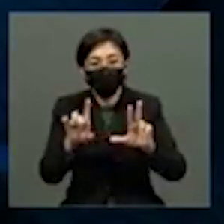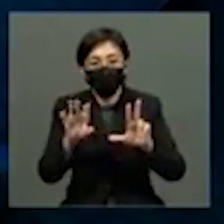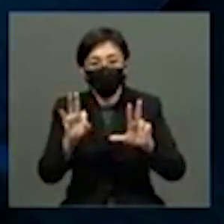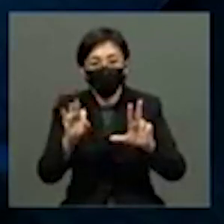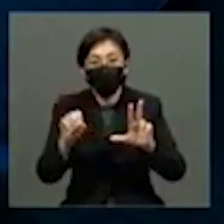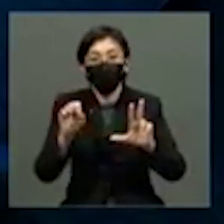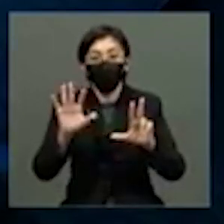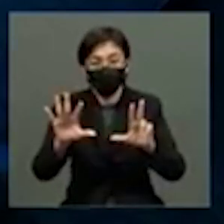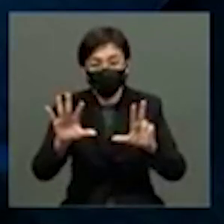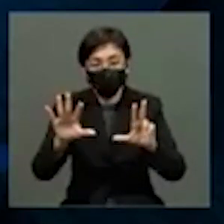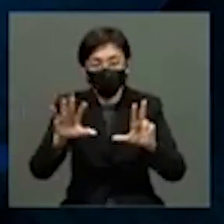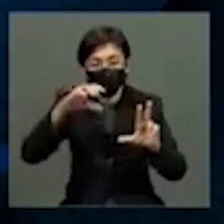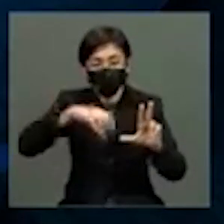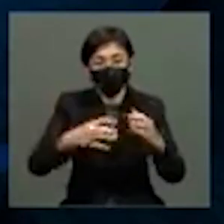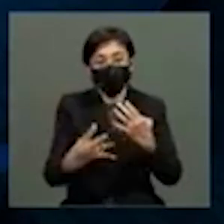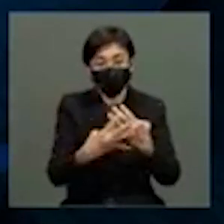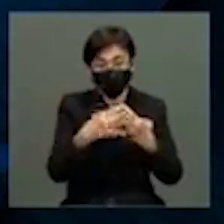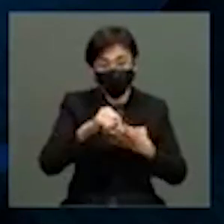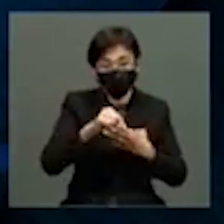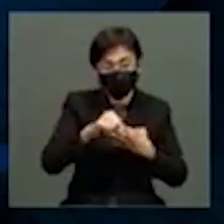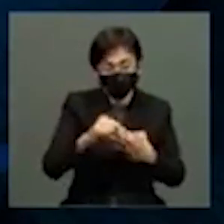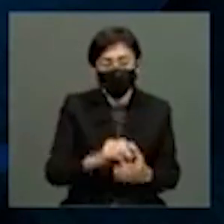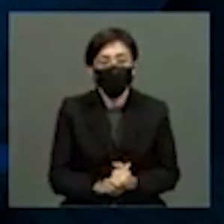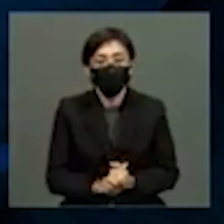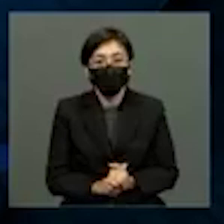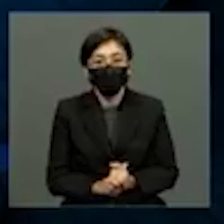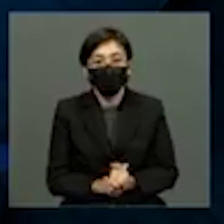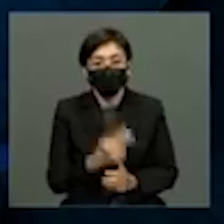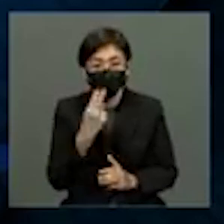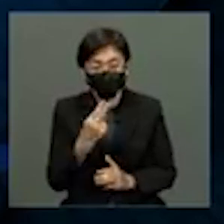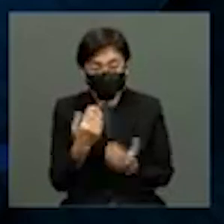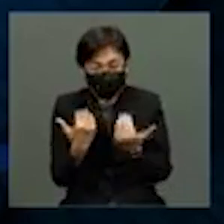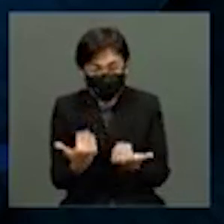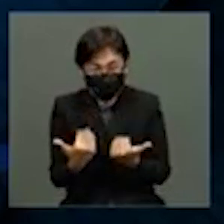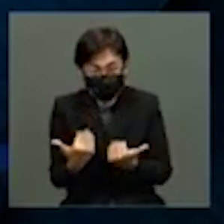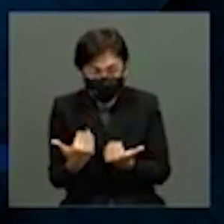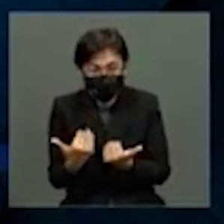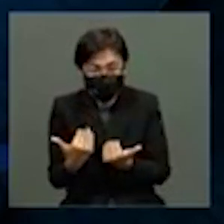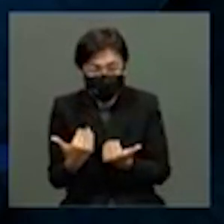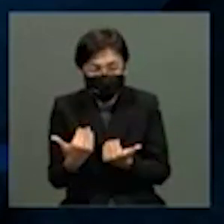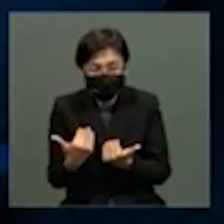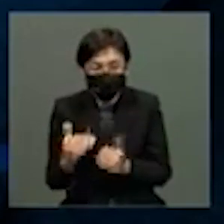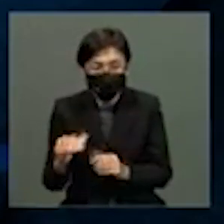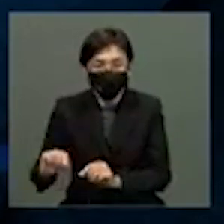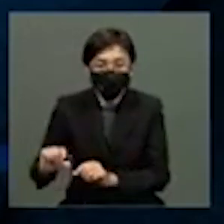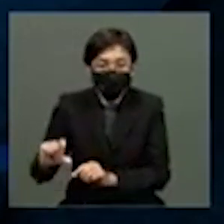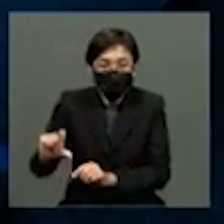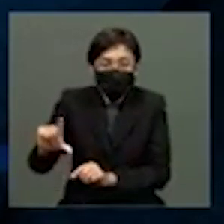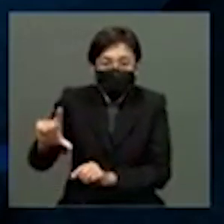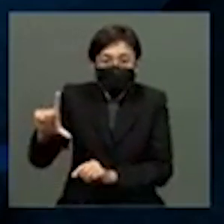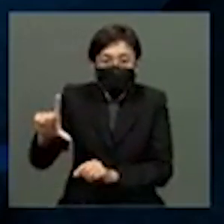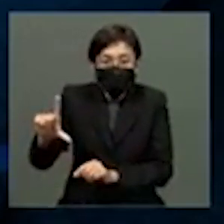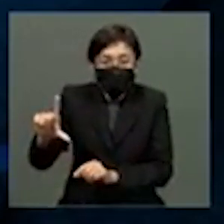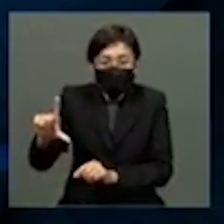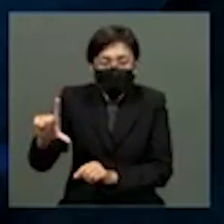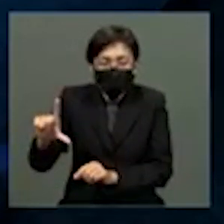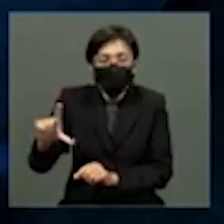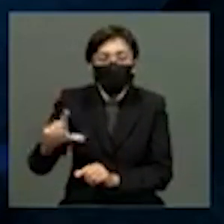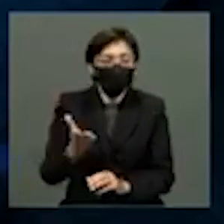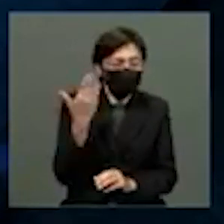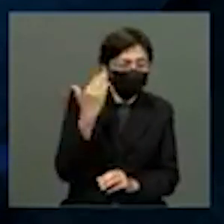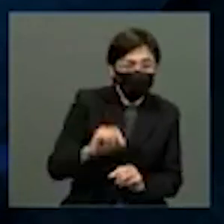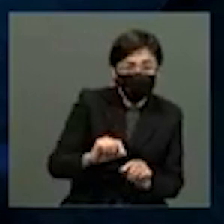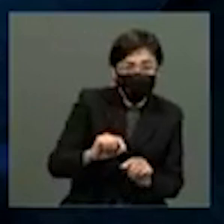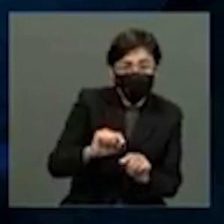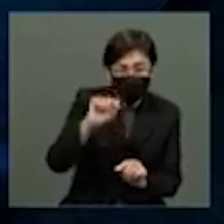3,895 ที่มาจากเรือนจำก็ทำให้ยอดพุ่งของวันนี้นะครับมากกว่าเมื่อวานแต่น้อยกว่าวันก่อนนะครับเพ